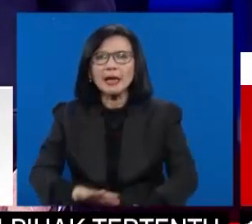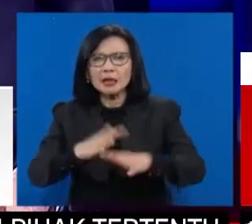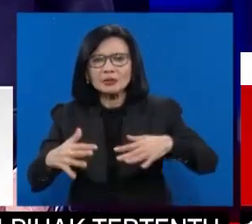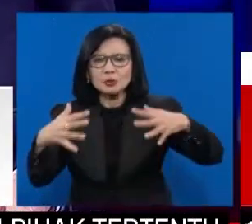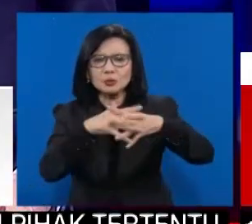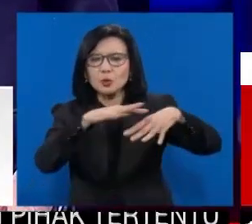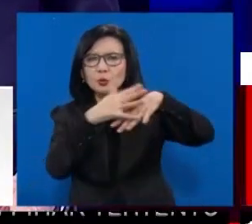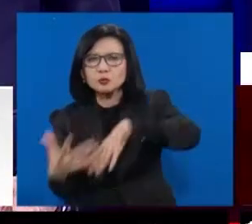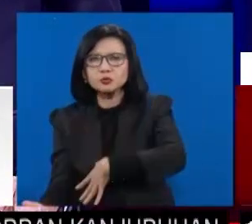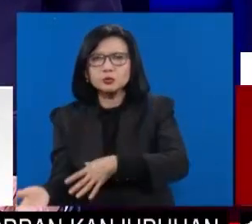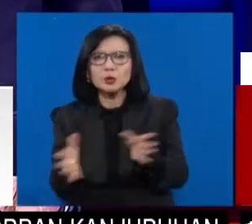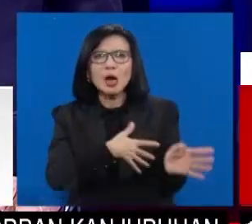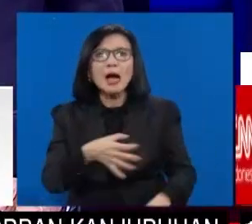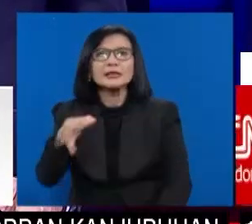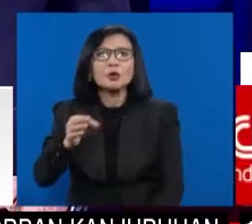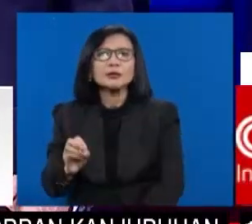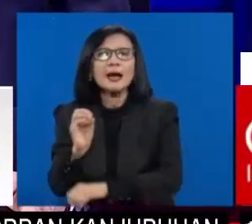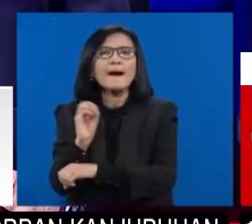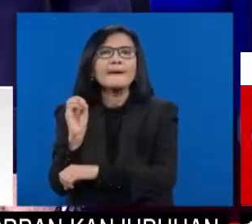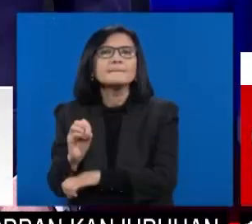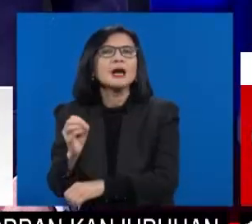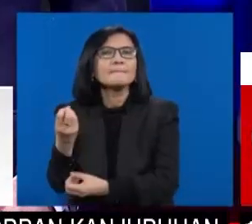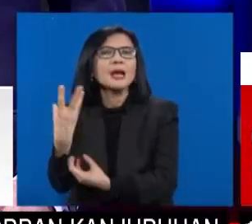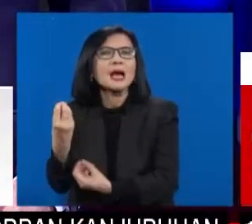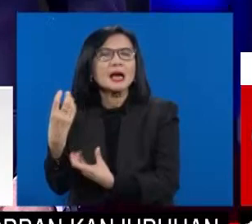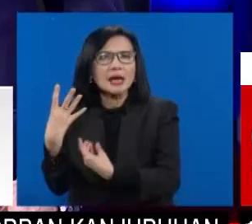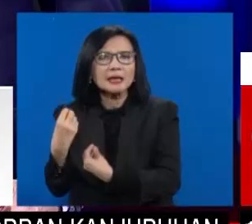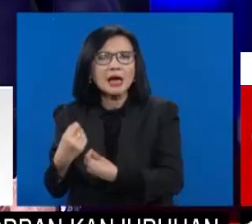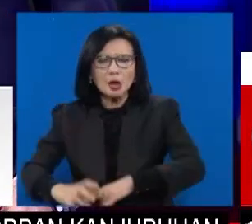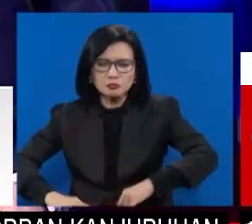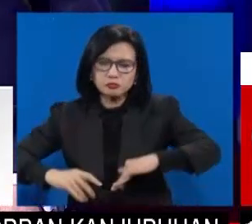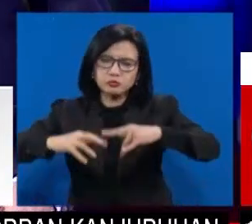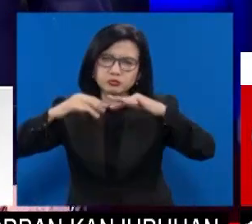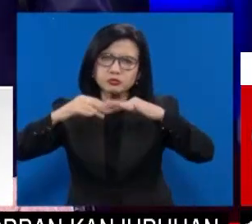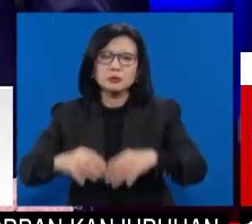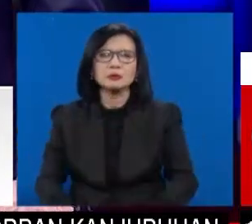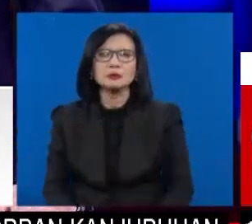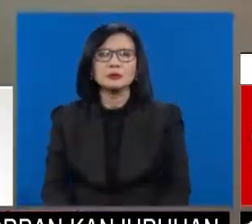longsor. Sementara di Palangkaraya, Kalimantan Tengah, sejumlah wilayah terendam banjir.